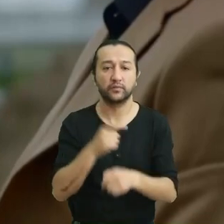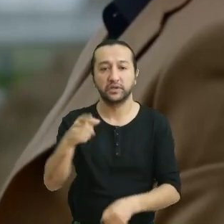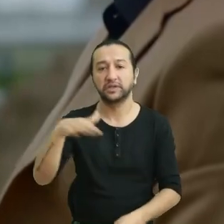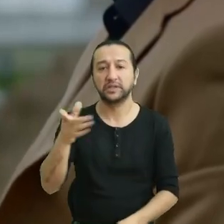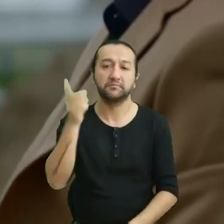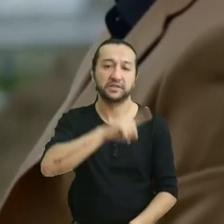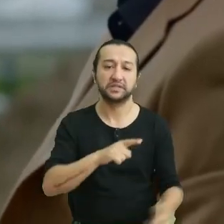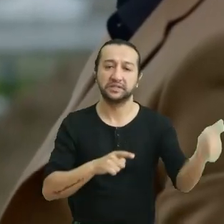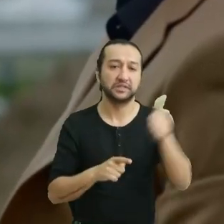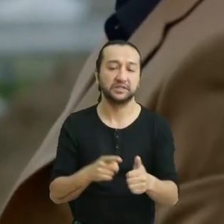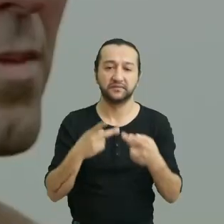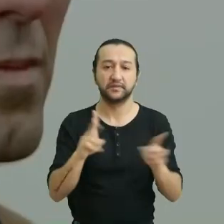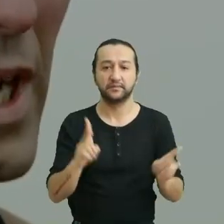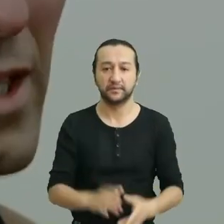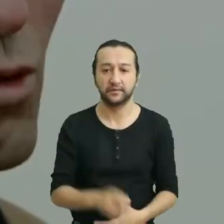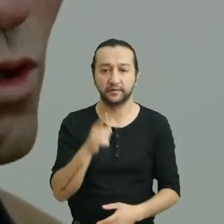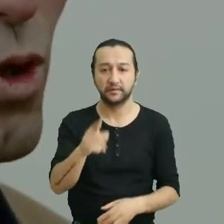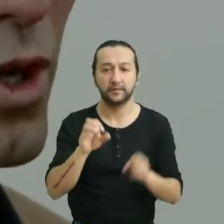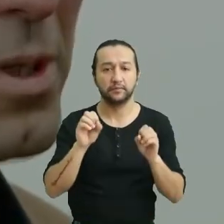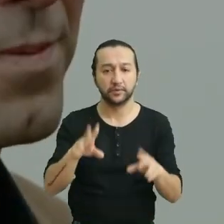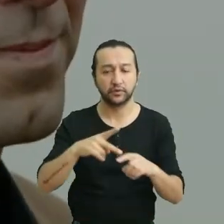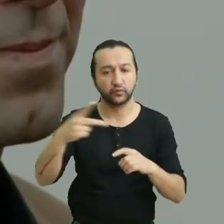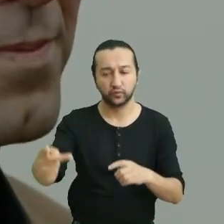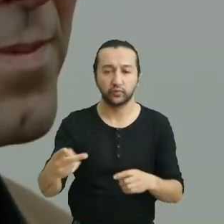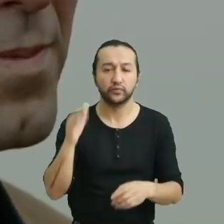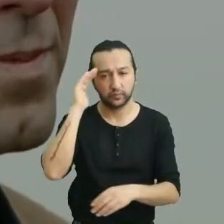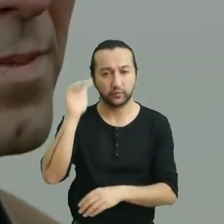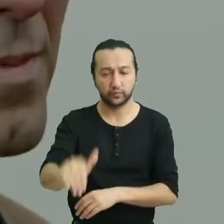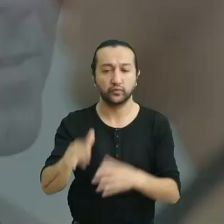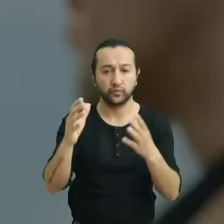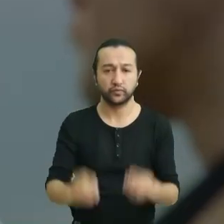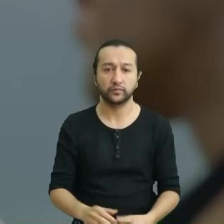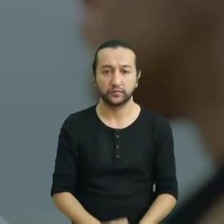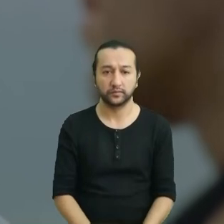bir başkası gelir. Bırakın düşsün o zaman.